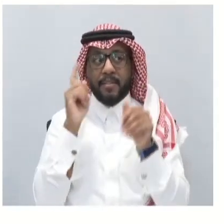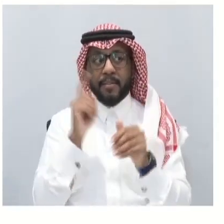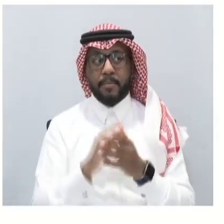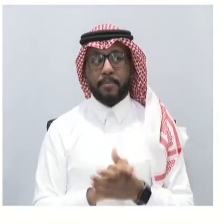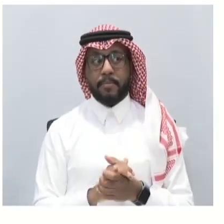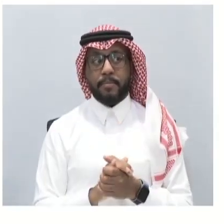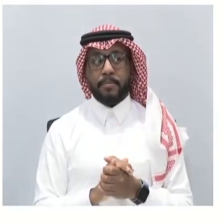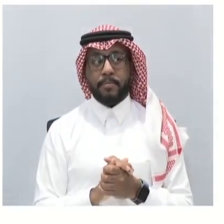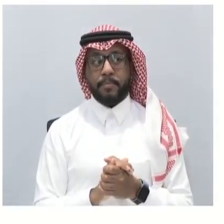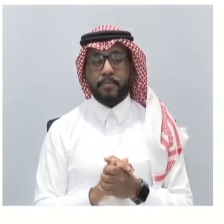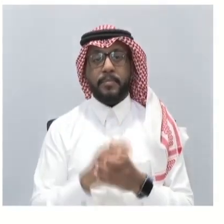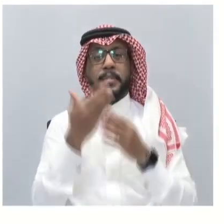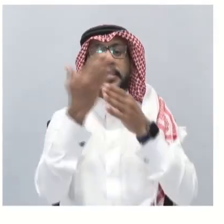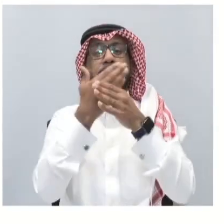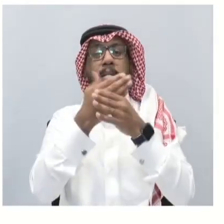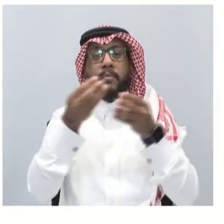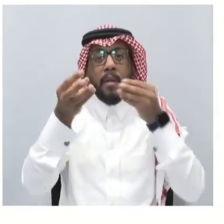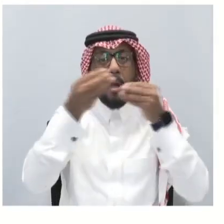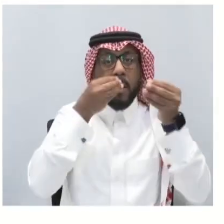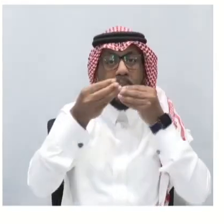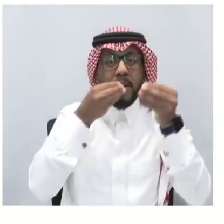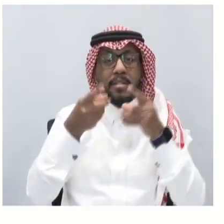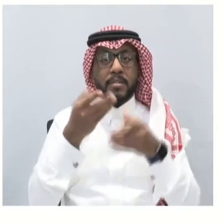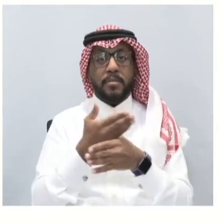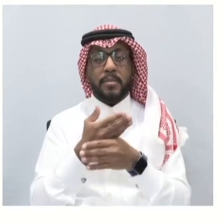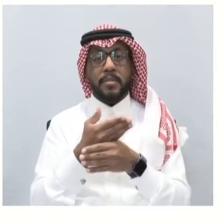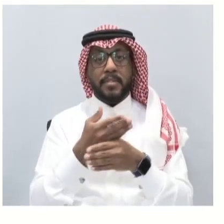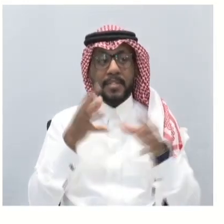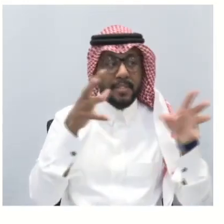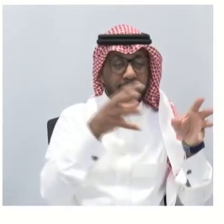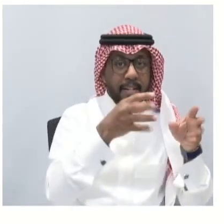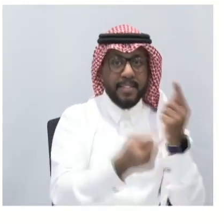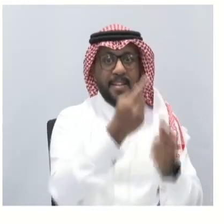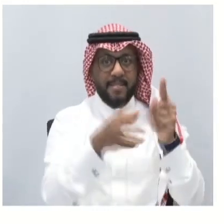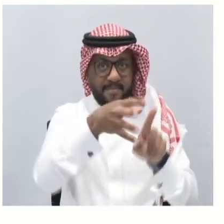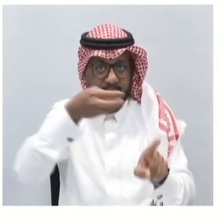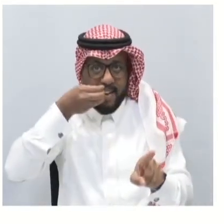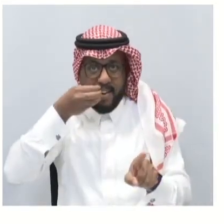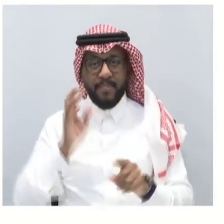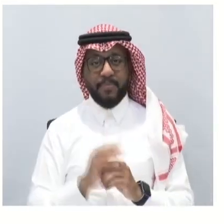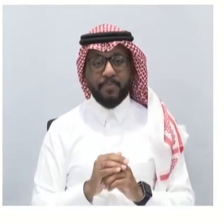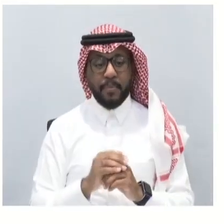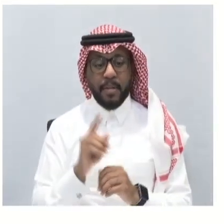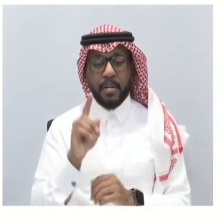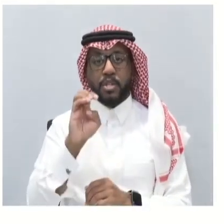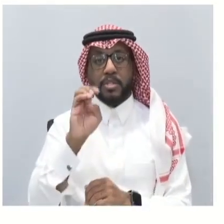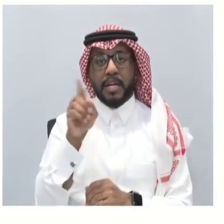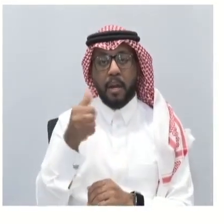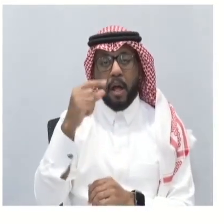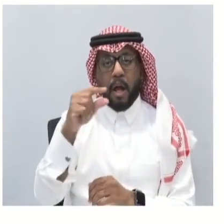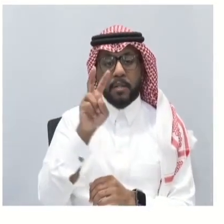عليه ليش لانه بيتغذى على الحيوانات النباتات وجراده على